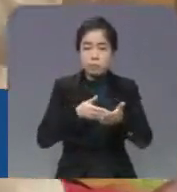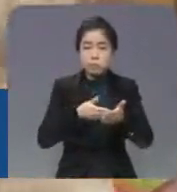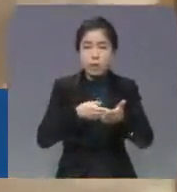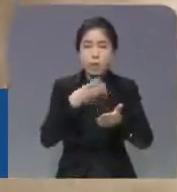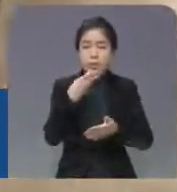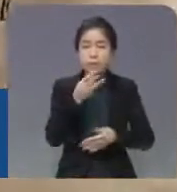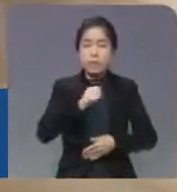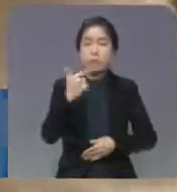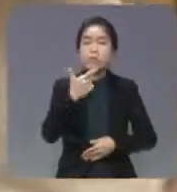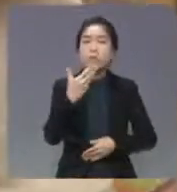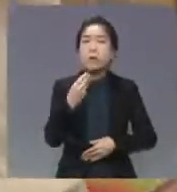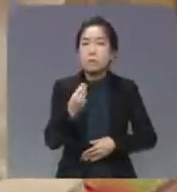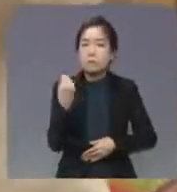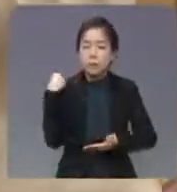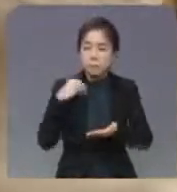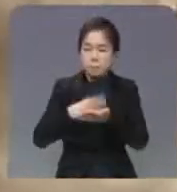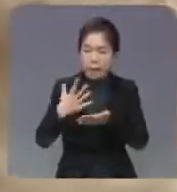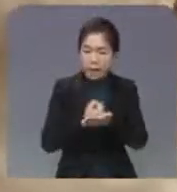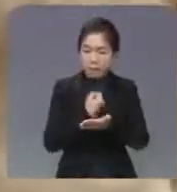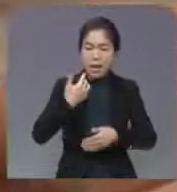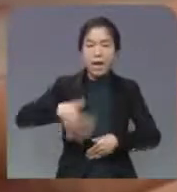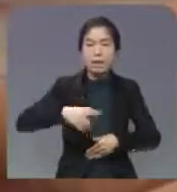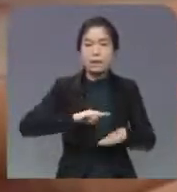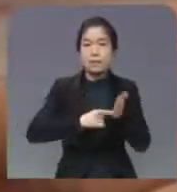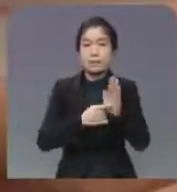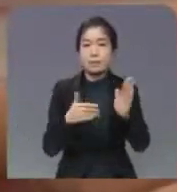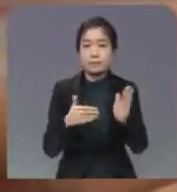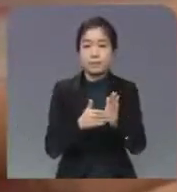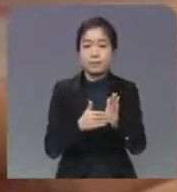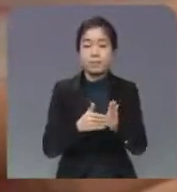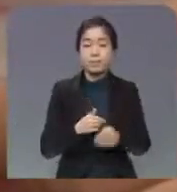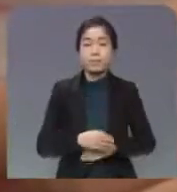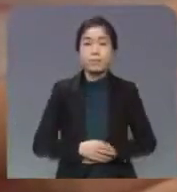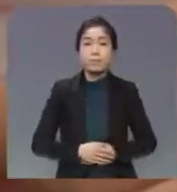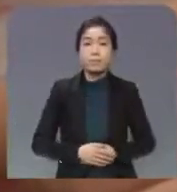13억 6천만 원이 회수되지 않고 있다고 밝혔습니다.